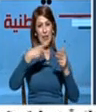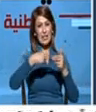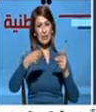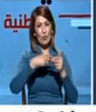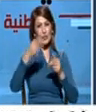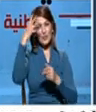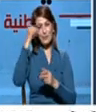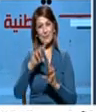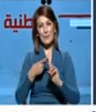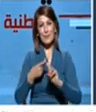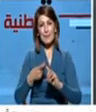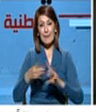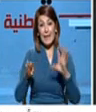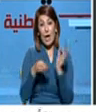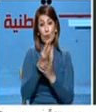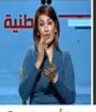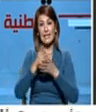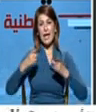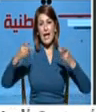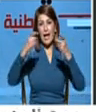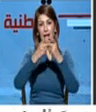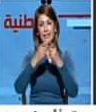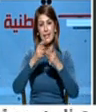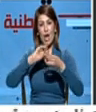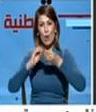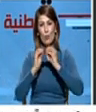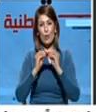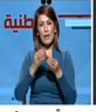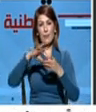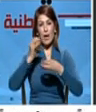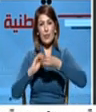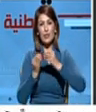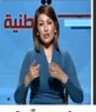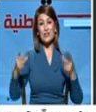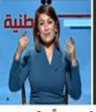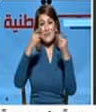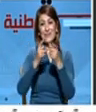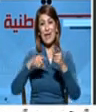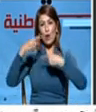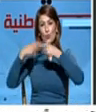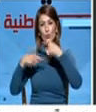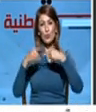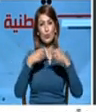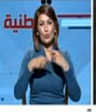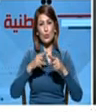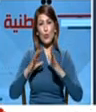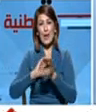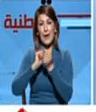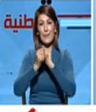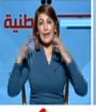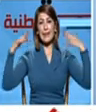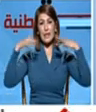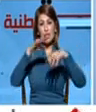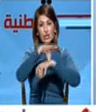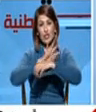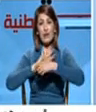واحدثت خليه ازمه في وزاره تكنولوجيا الاتصال الى تجتمع يوميا منذ انتشار فيروس كورونا بتونس عبر